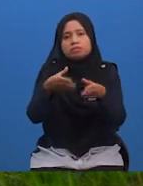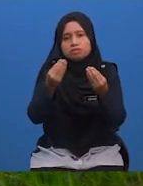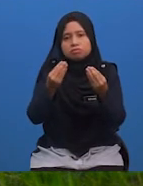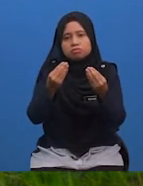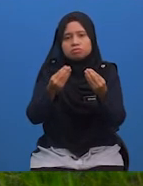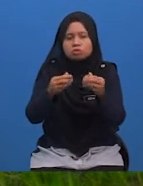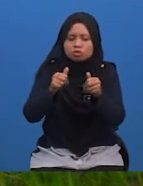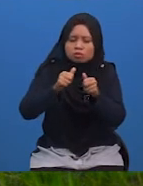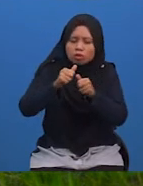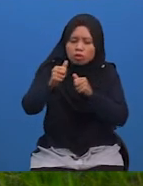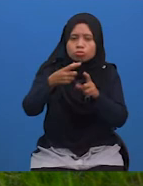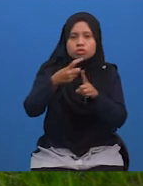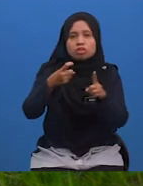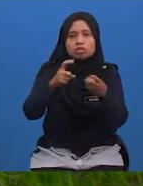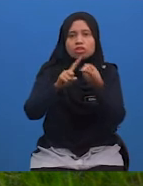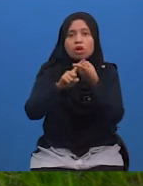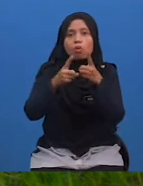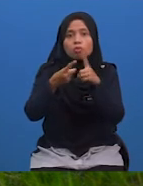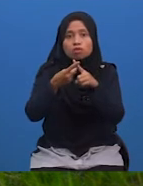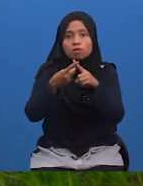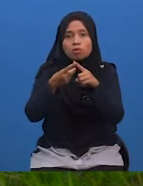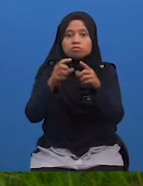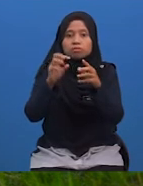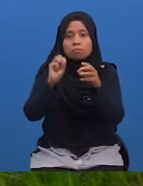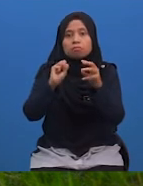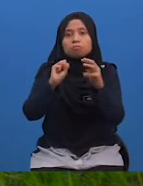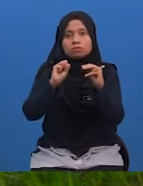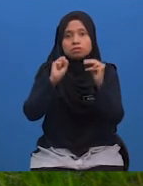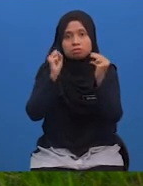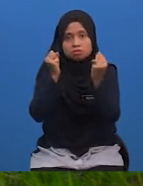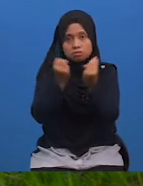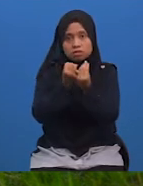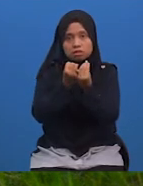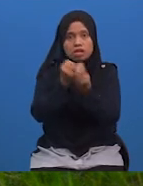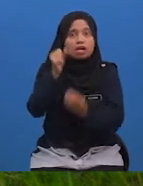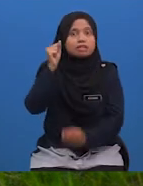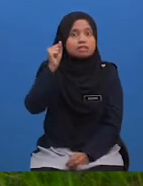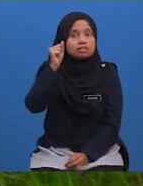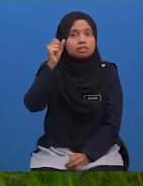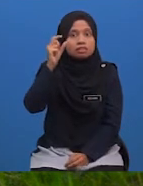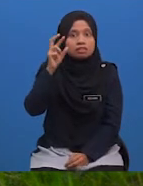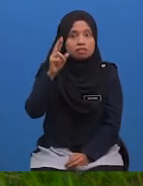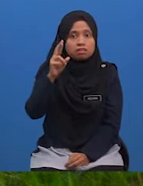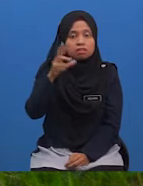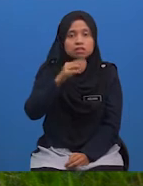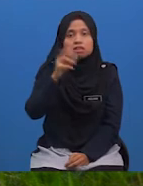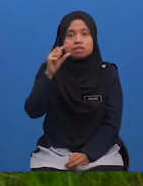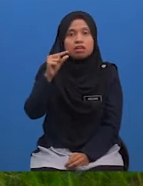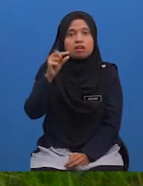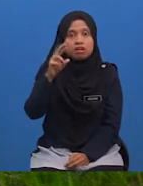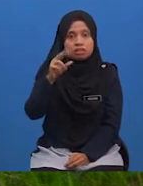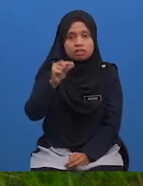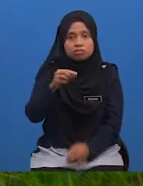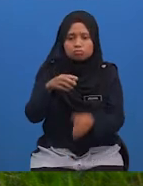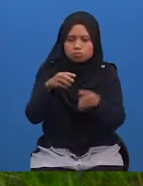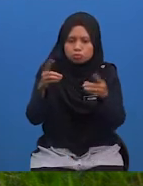jauh ketinggalan dari anggota masyarakatnya. Sang Ranggu dan Ranggi menghampiri sebuah